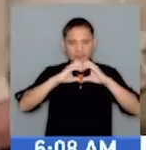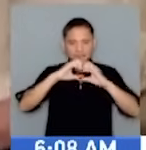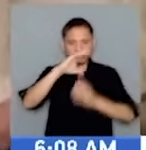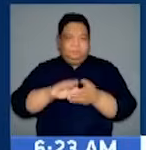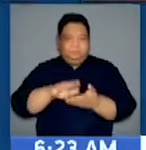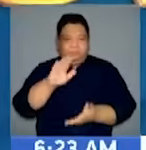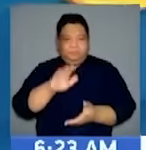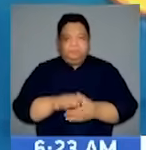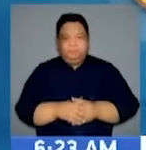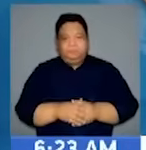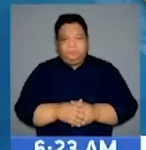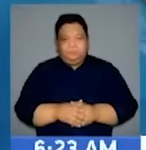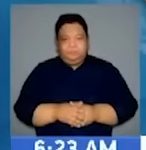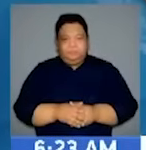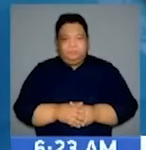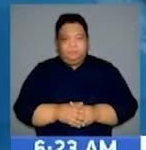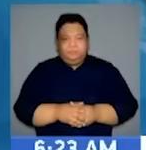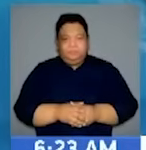Integrated News.